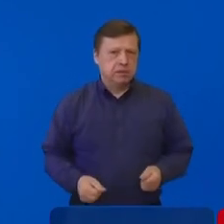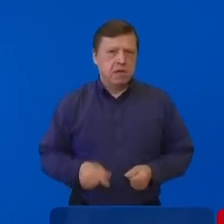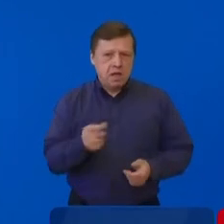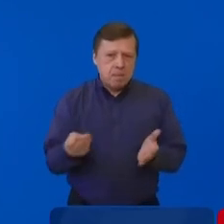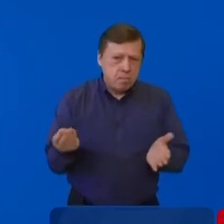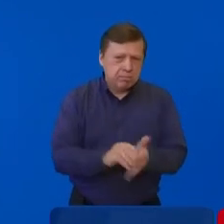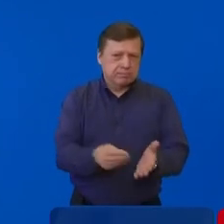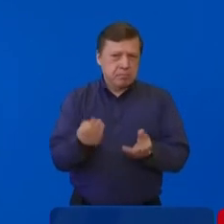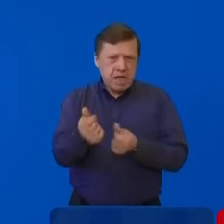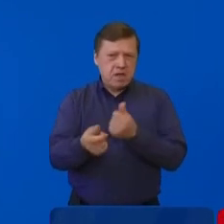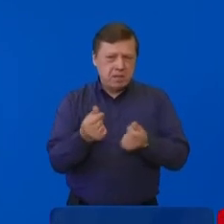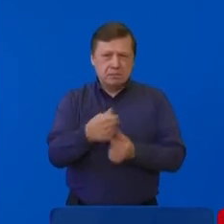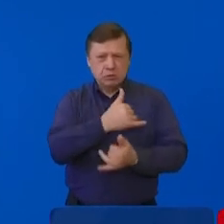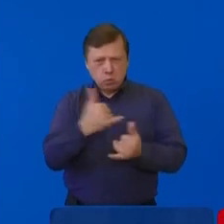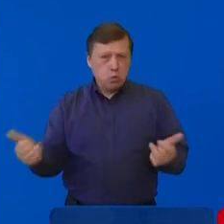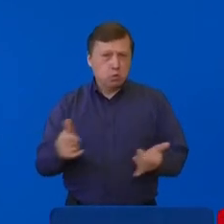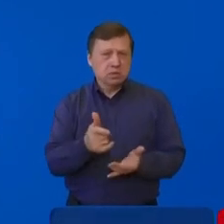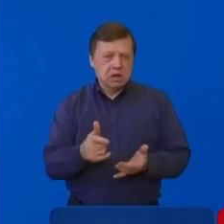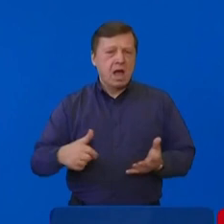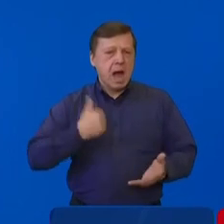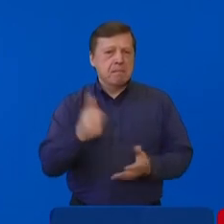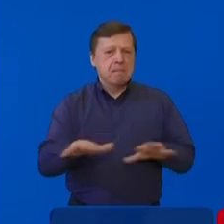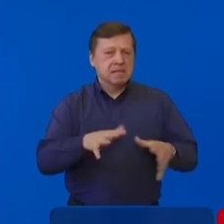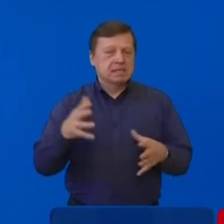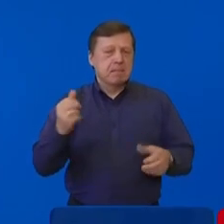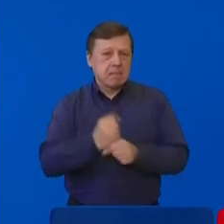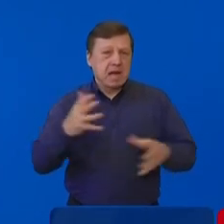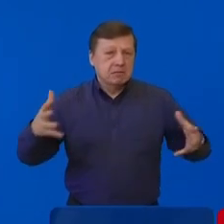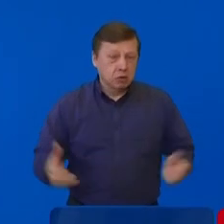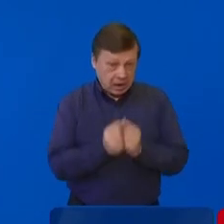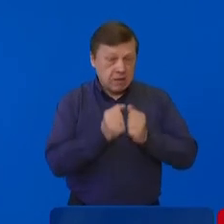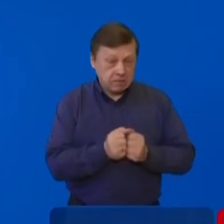dopłaty, te wpłaty, te pieniądze na ratowanie miejsc pracy